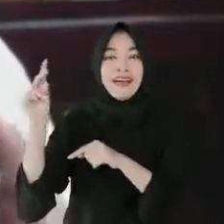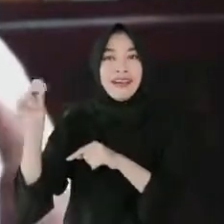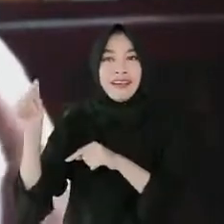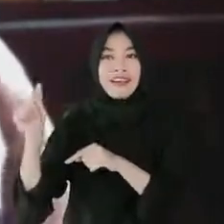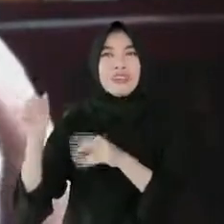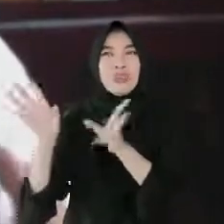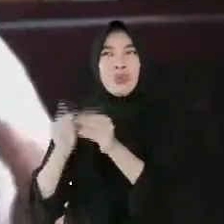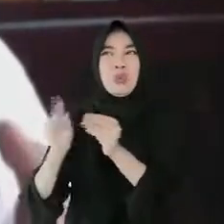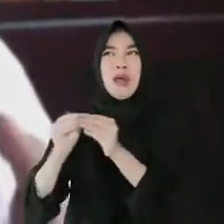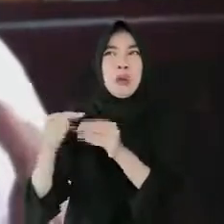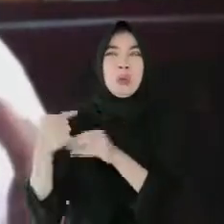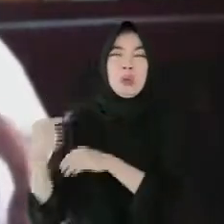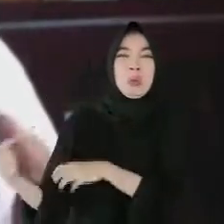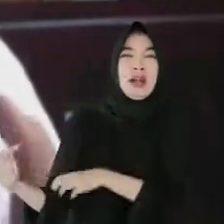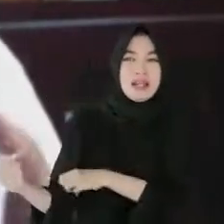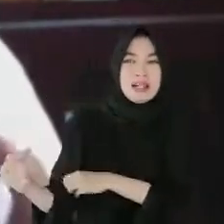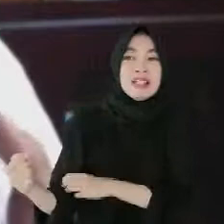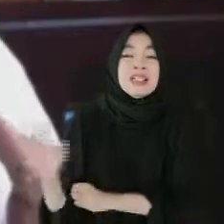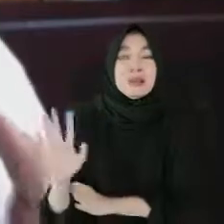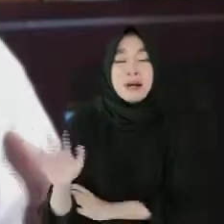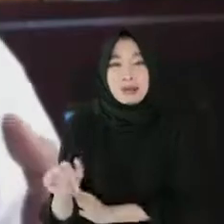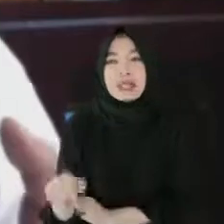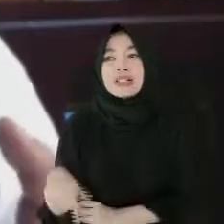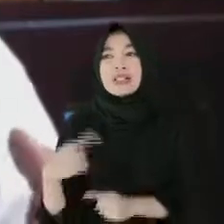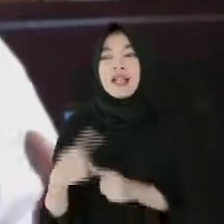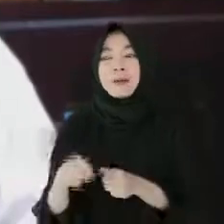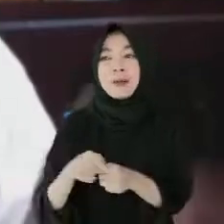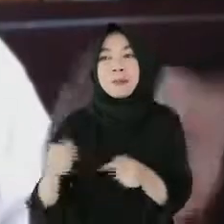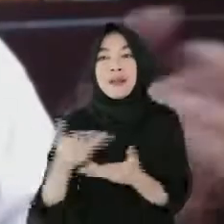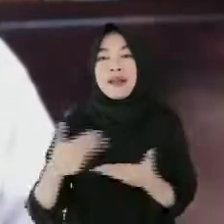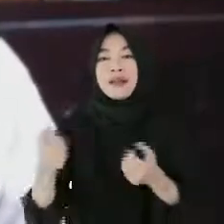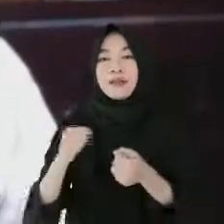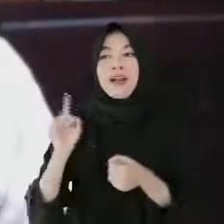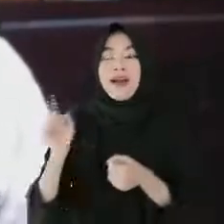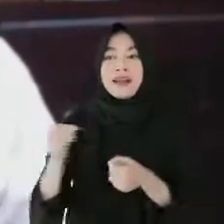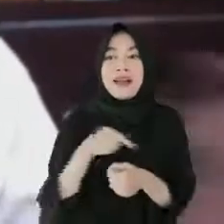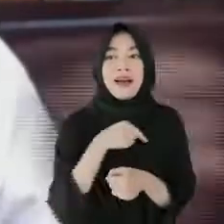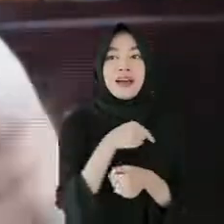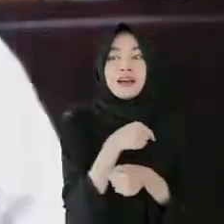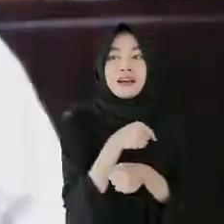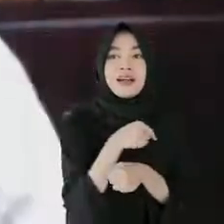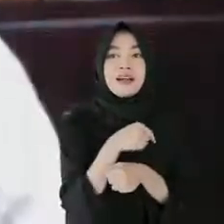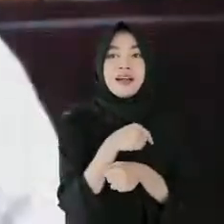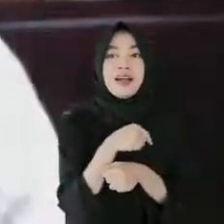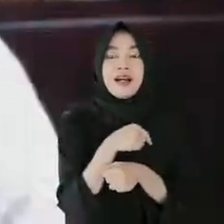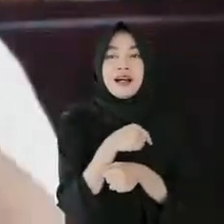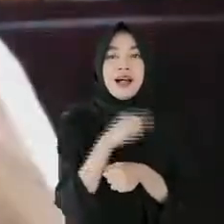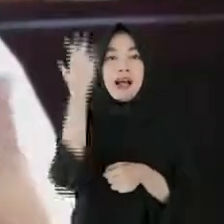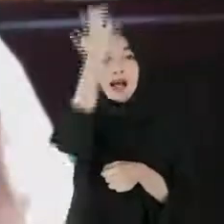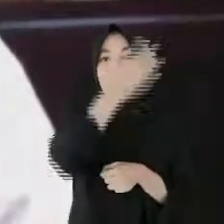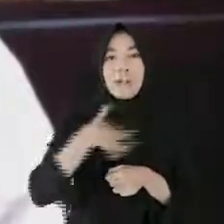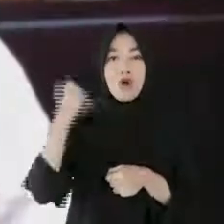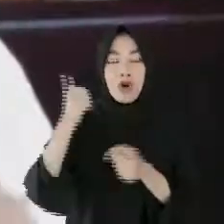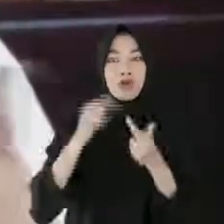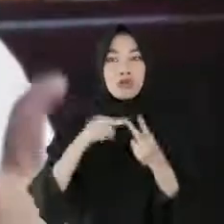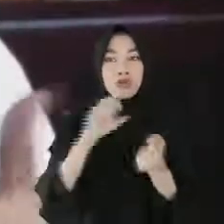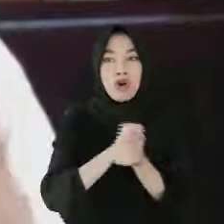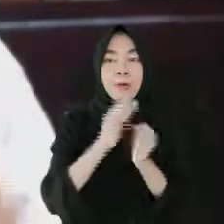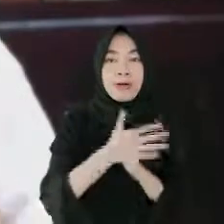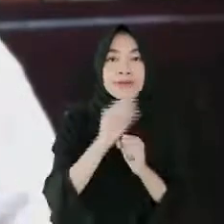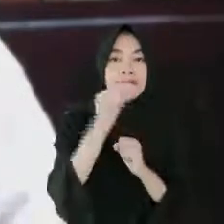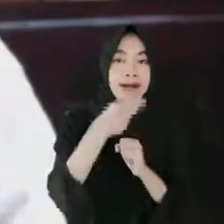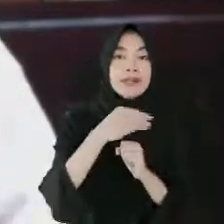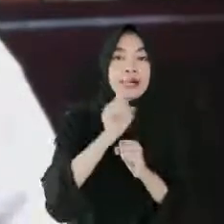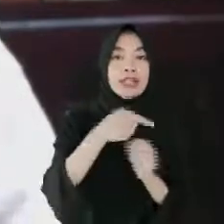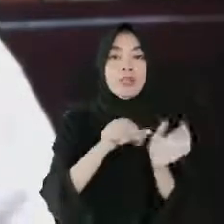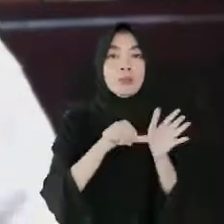dari tadi malam mu disampaikan oleh pak hujan yonkes itu nanti ada suplai dari Ambon ada sepeda di Surabaya dan Jakarta